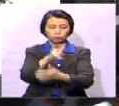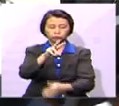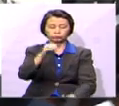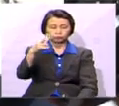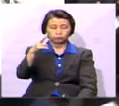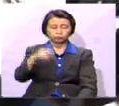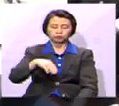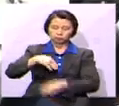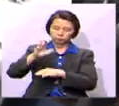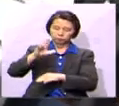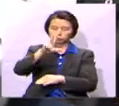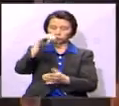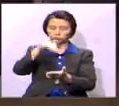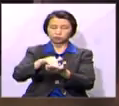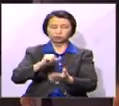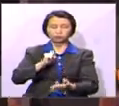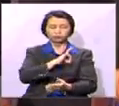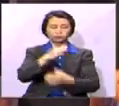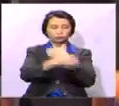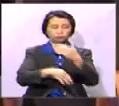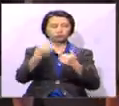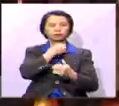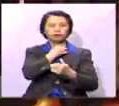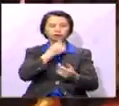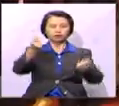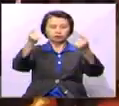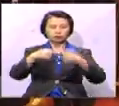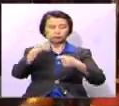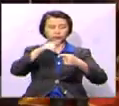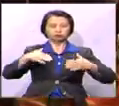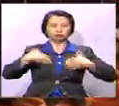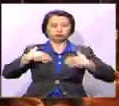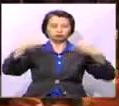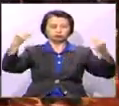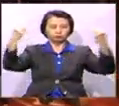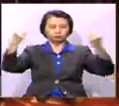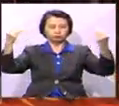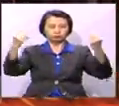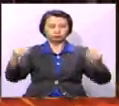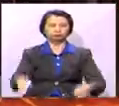Lebih 3,000 penjawat awam dari seluruh negeri hadir memeriahkan majlis.